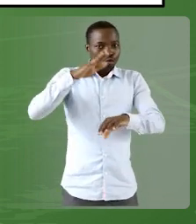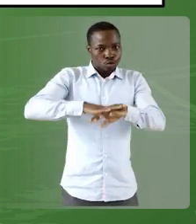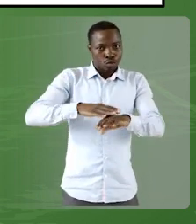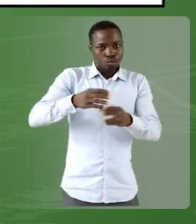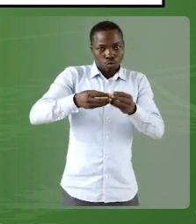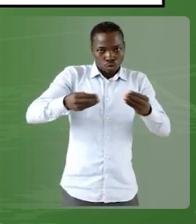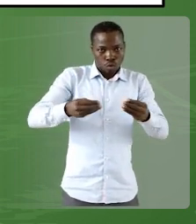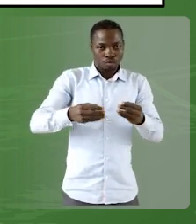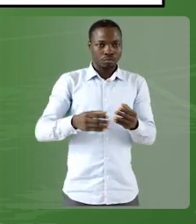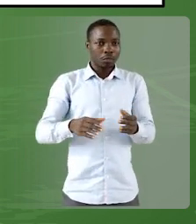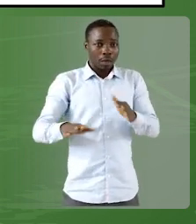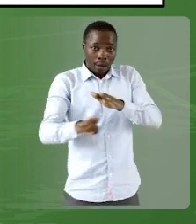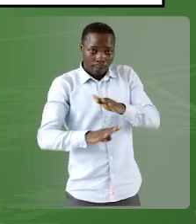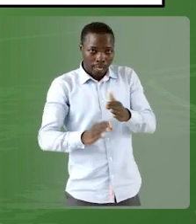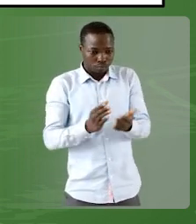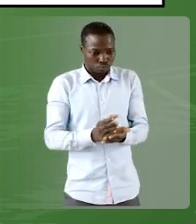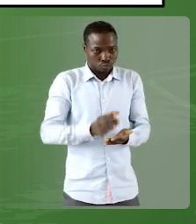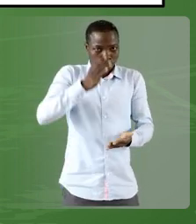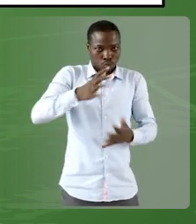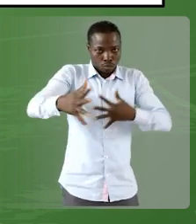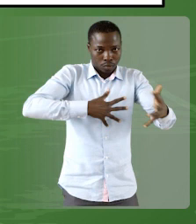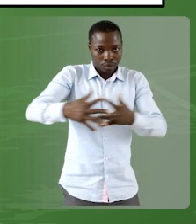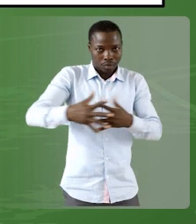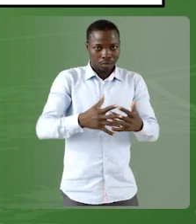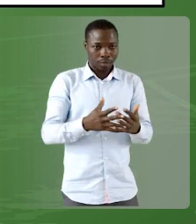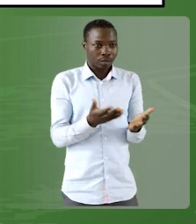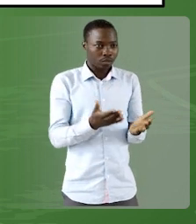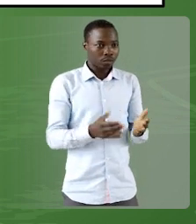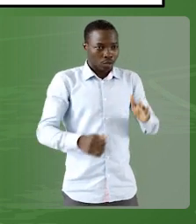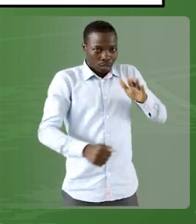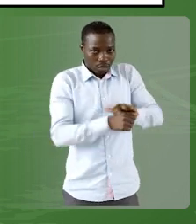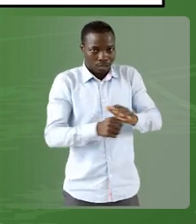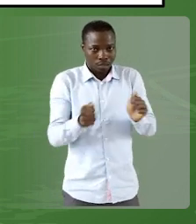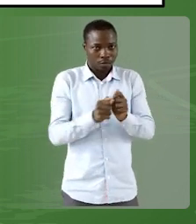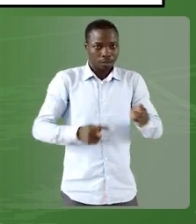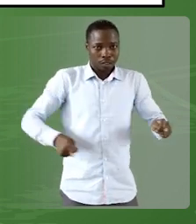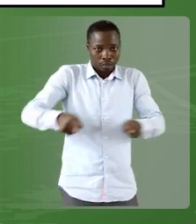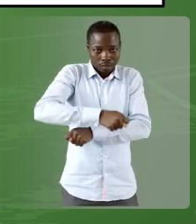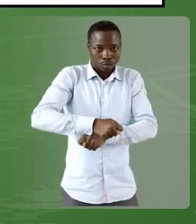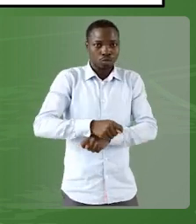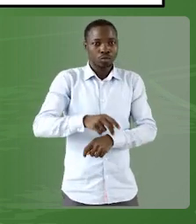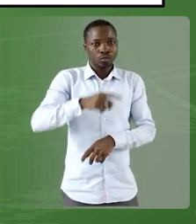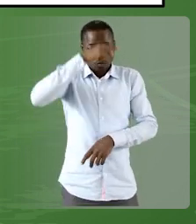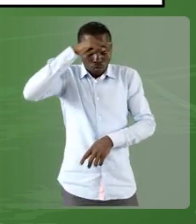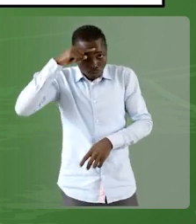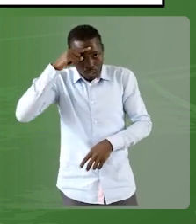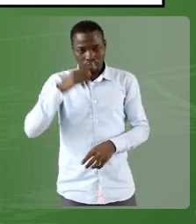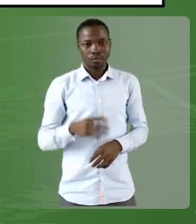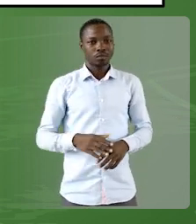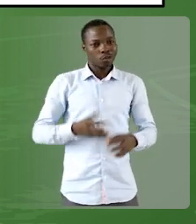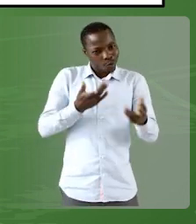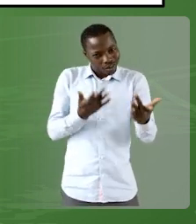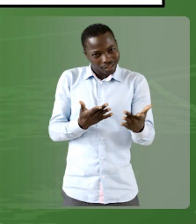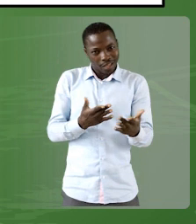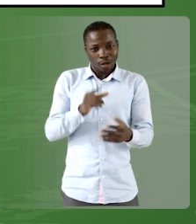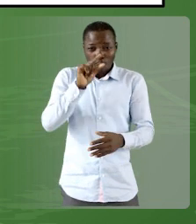transparent, qui est enveloppé d'un cache noir, d'un aluminium généralement, et puis on attend. Pendant un